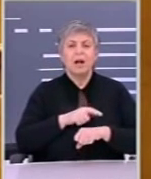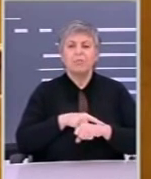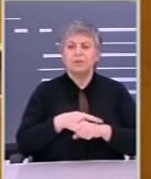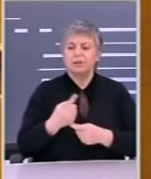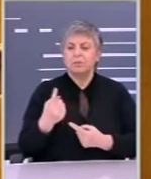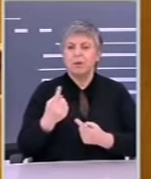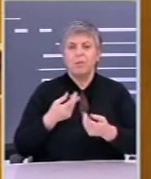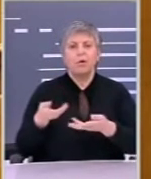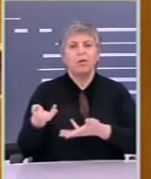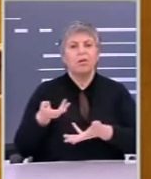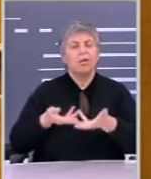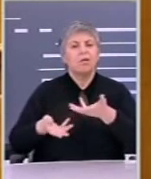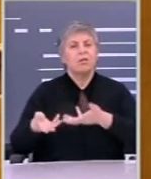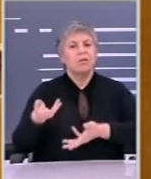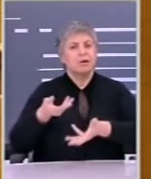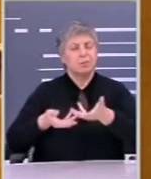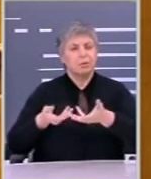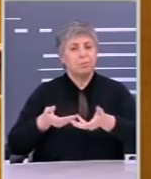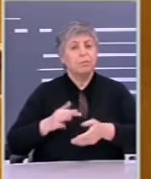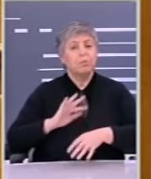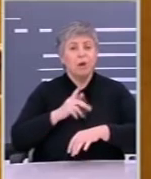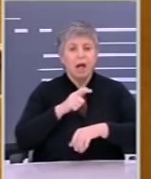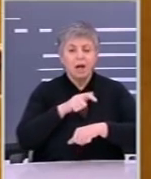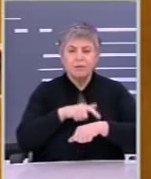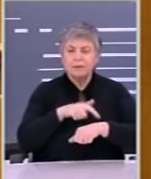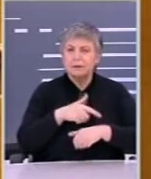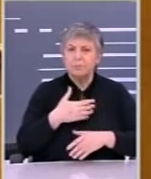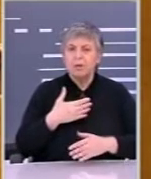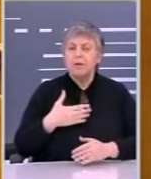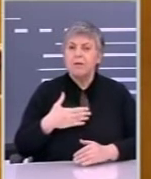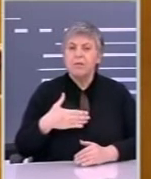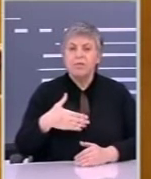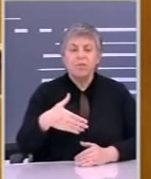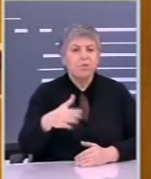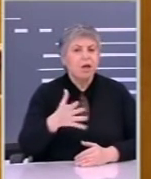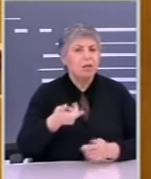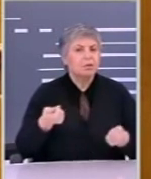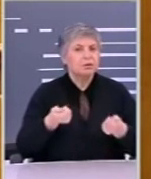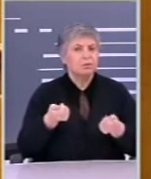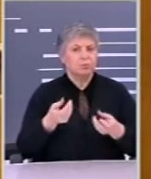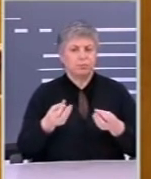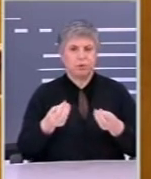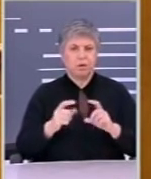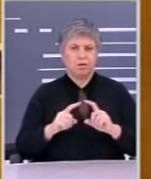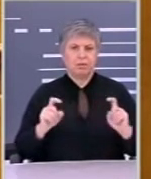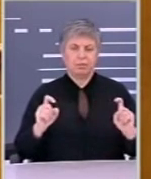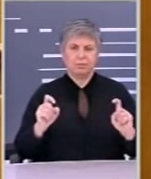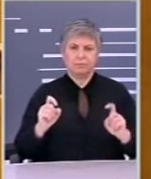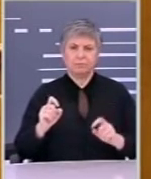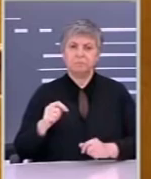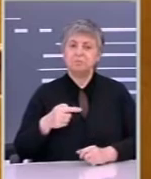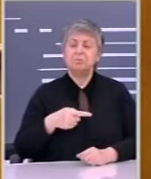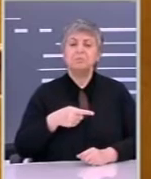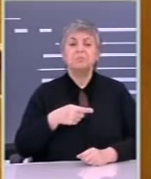μέσα από την οποία κρίνονται αρκετά. Και επιλέξατε όχι